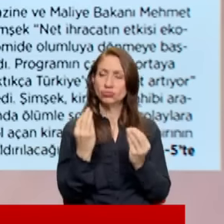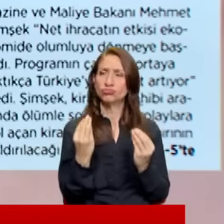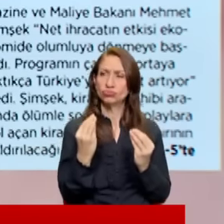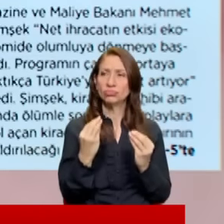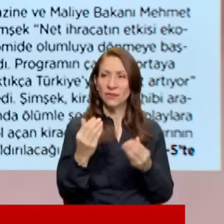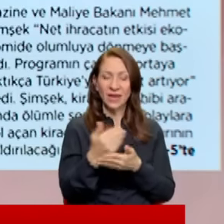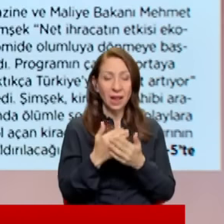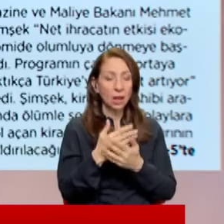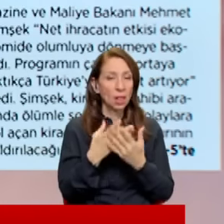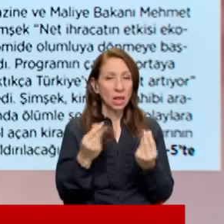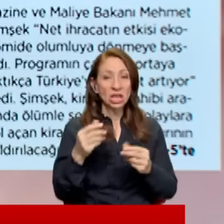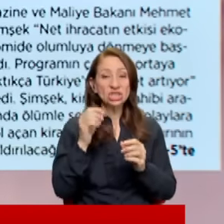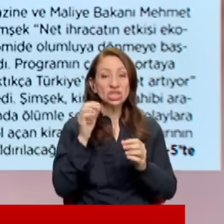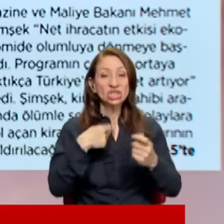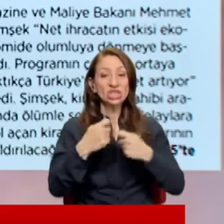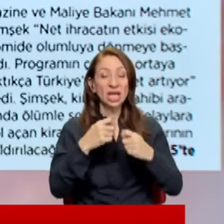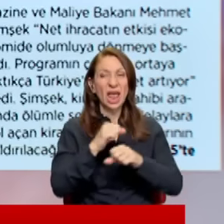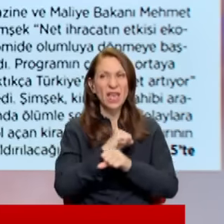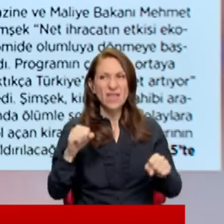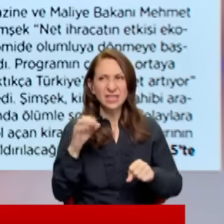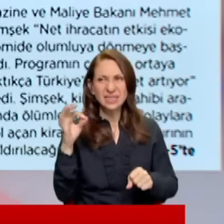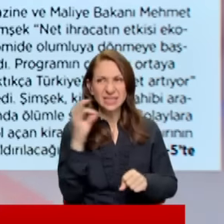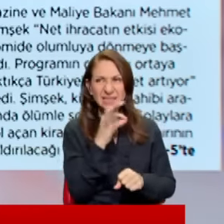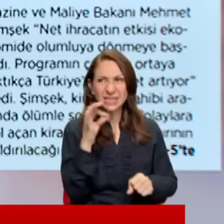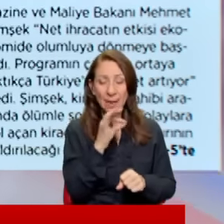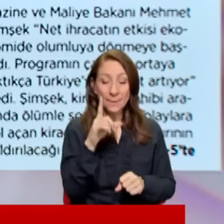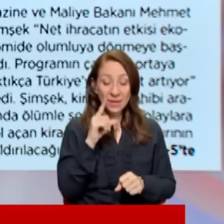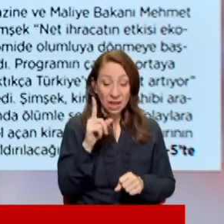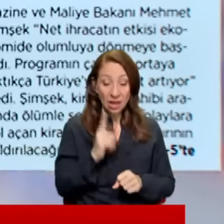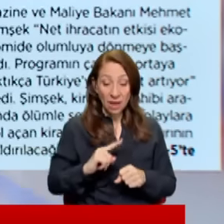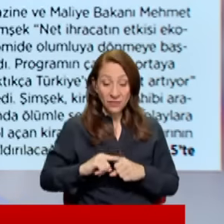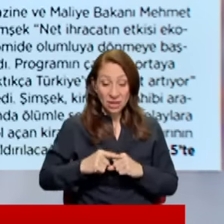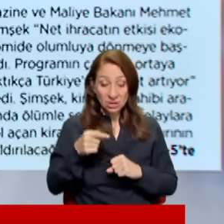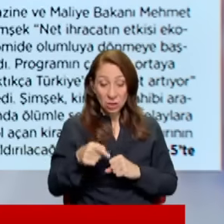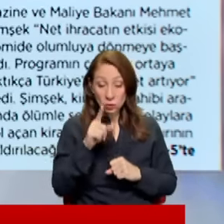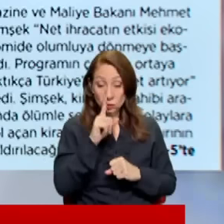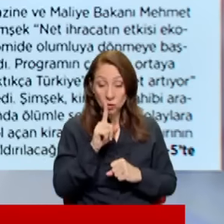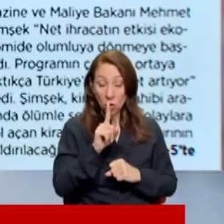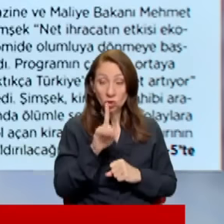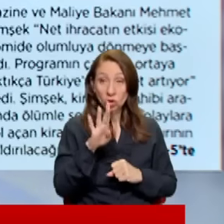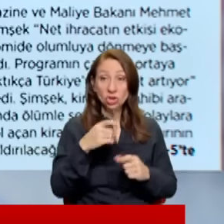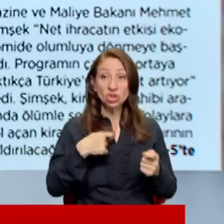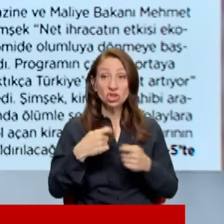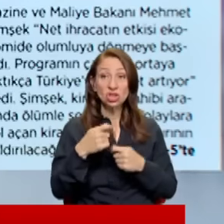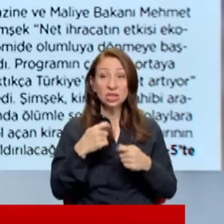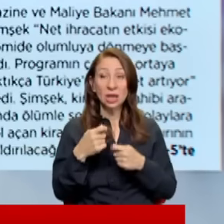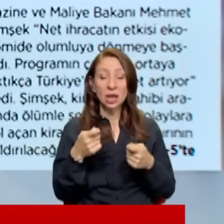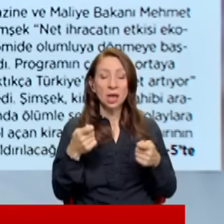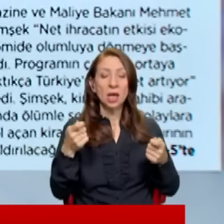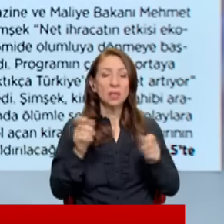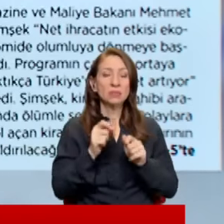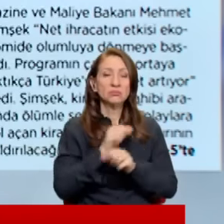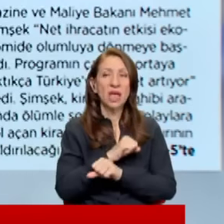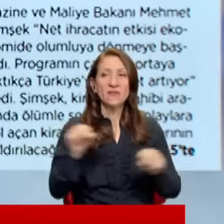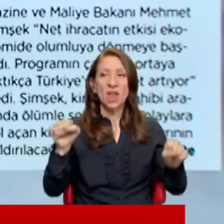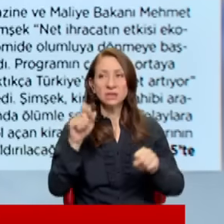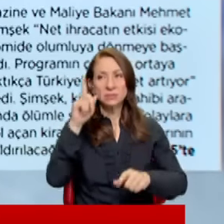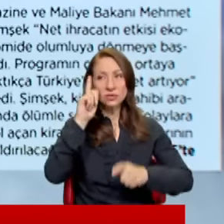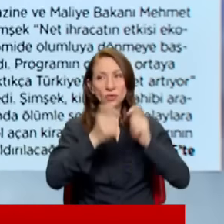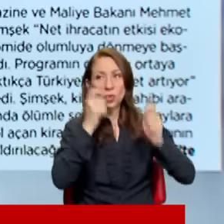çürüttü şirketler iflasın eşiğinde mayısın ilk haftasındaki 114 şirket konkordatoya